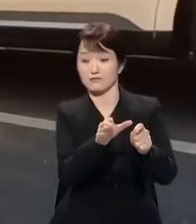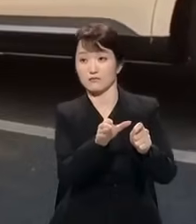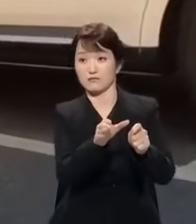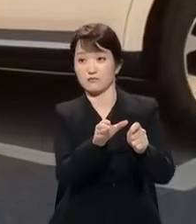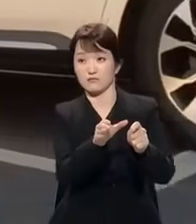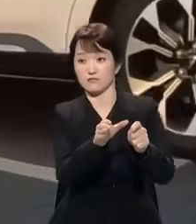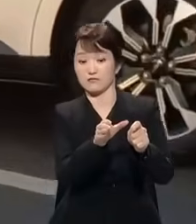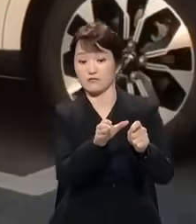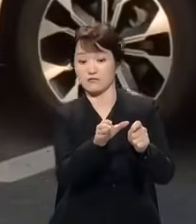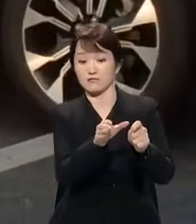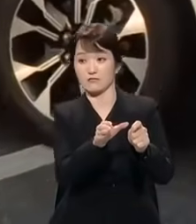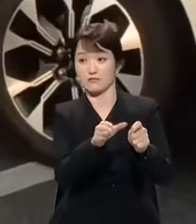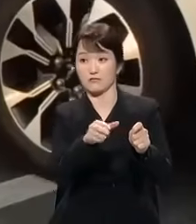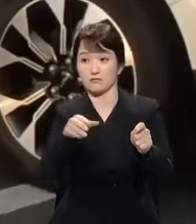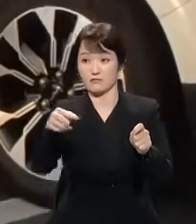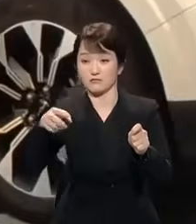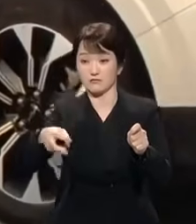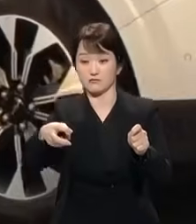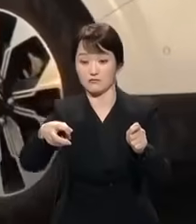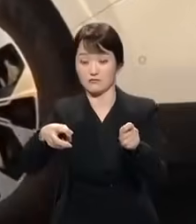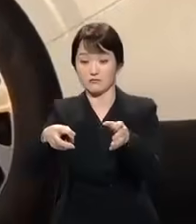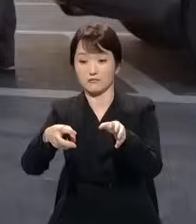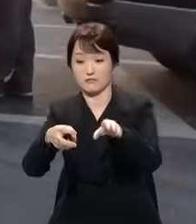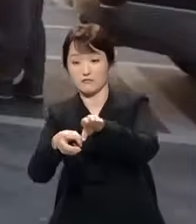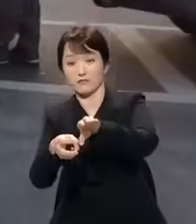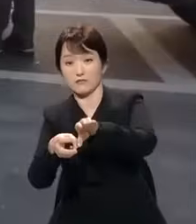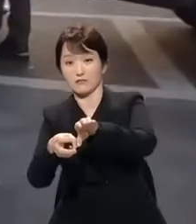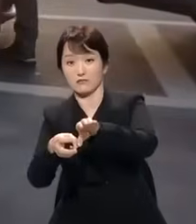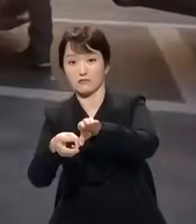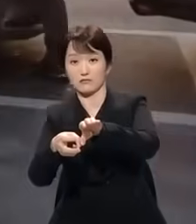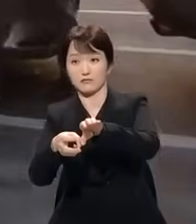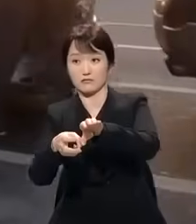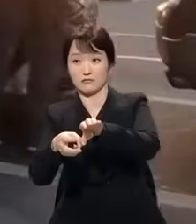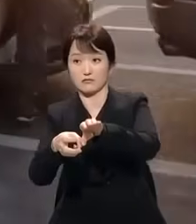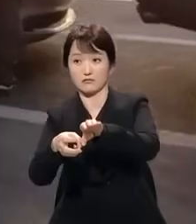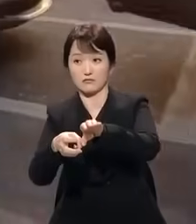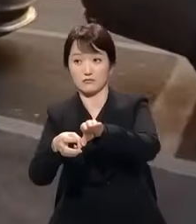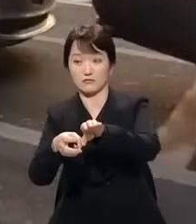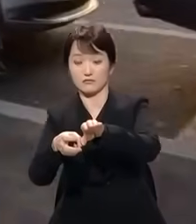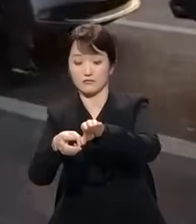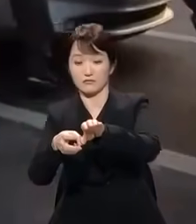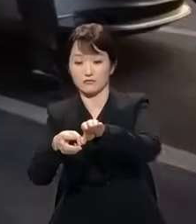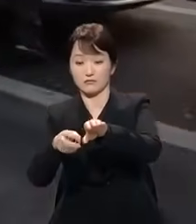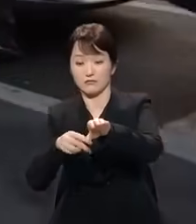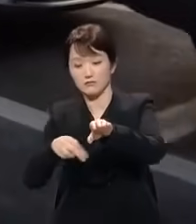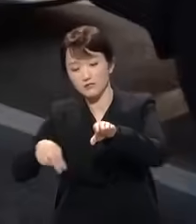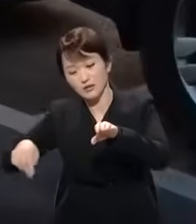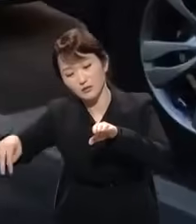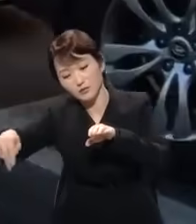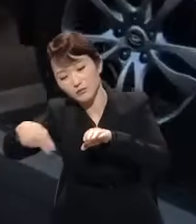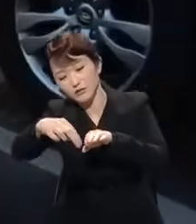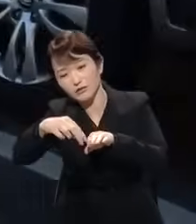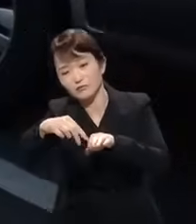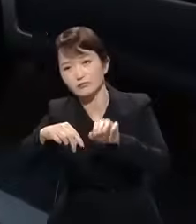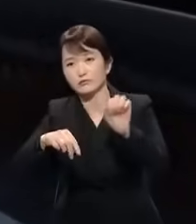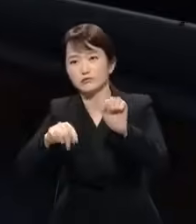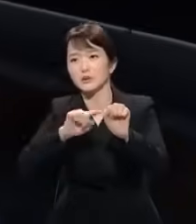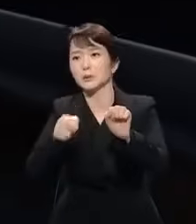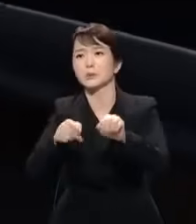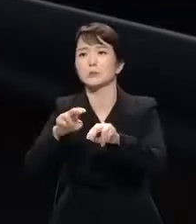옆에 세워져 있던 다른 하얀색 차량에도 살짝쿵 기대고 있는데 앞으로 가봤더니 아이고 조수석 지금 문